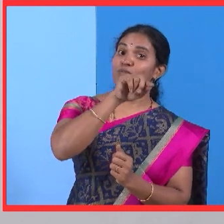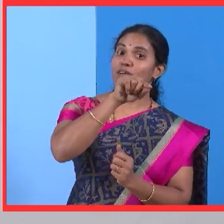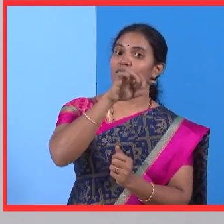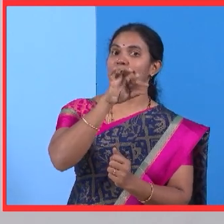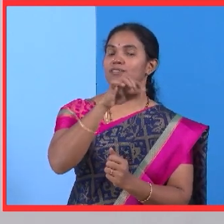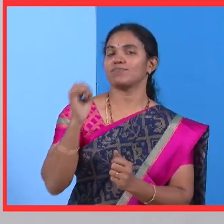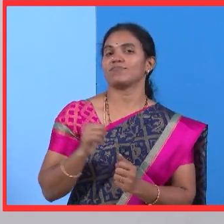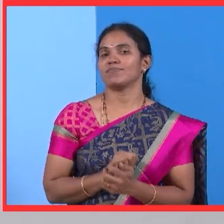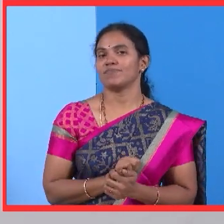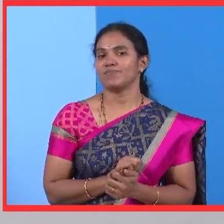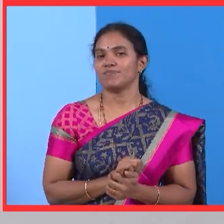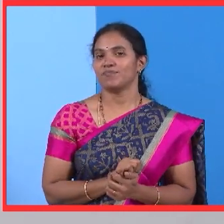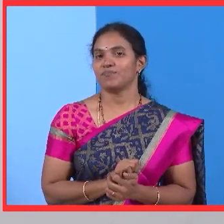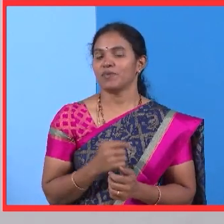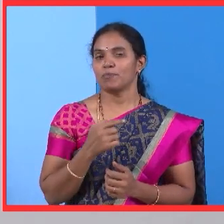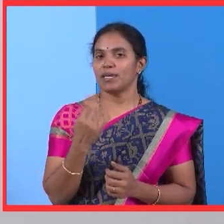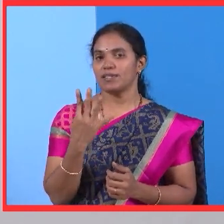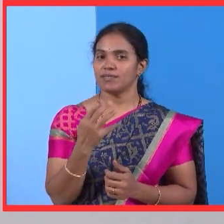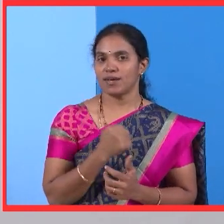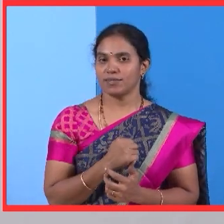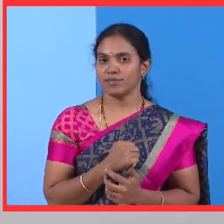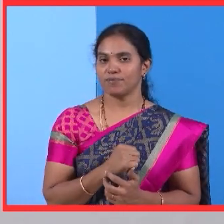சி ஆஃப் 5